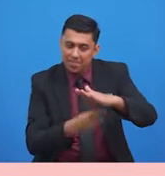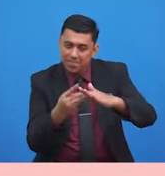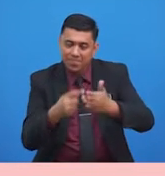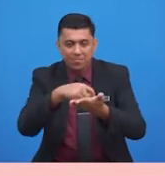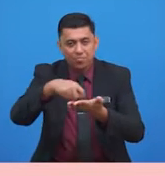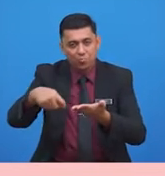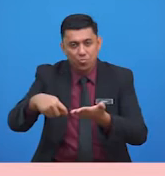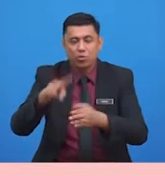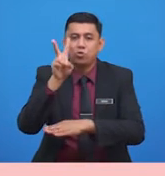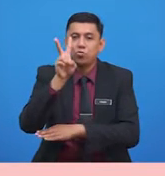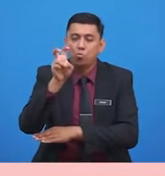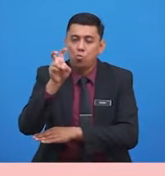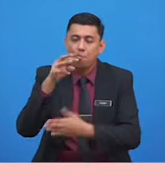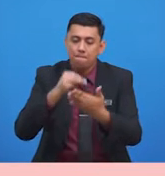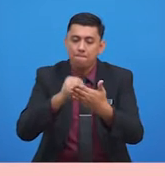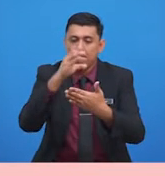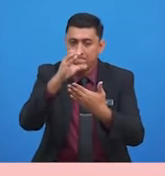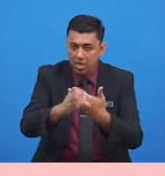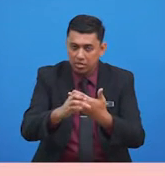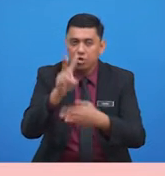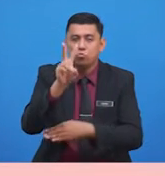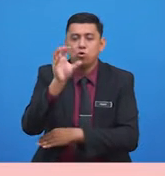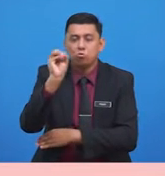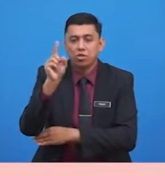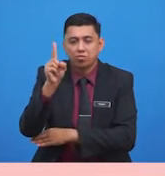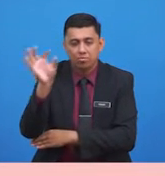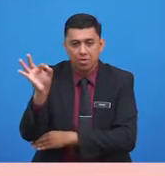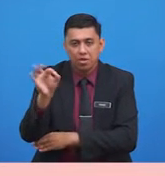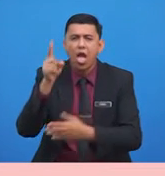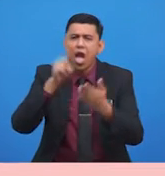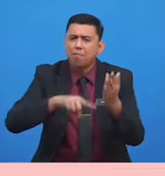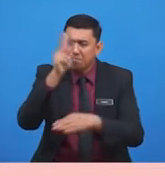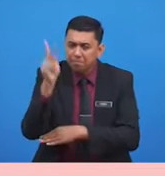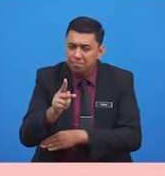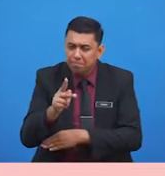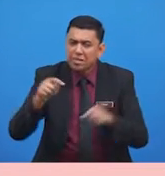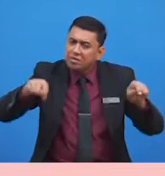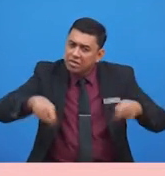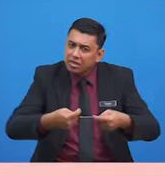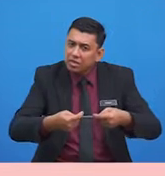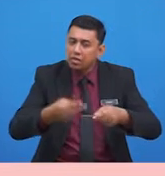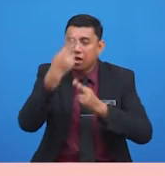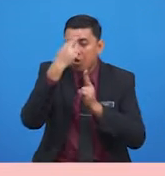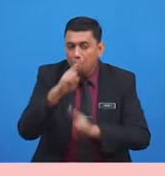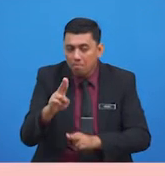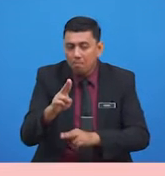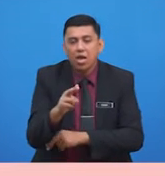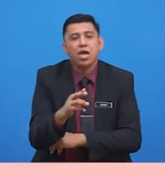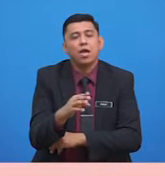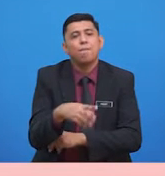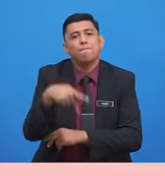Berdasarkan catatan pada 20 Mac 2019, apakah tindakan hormat